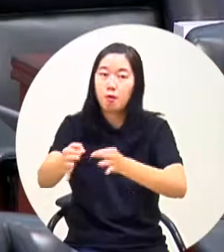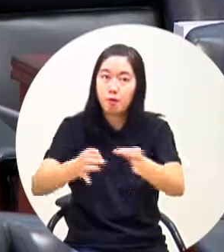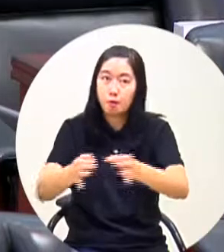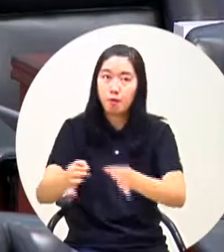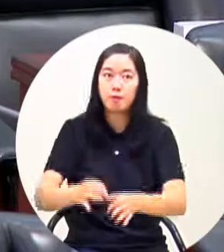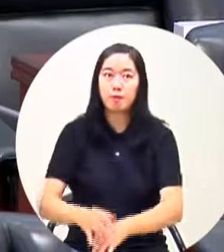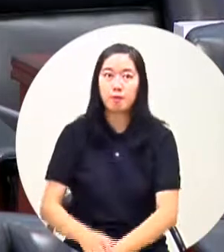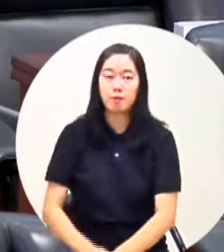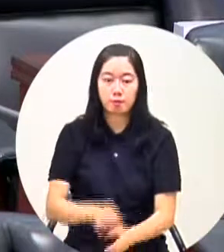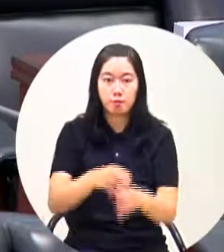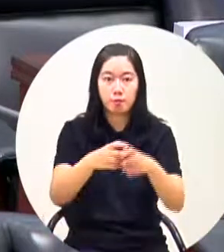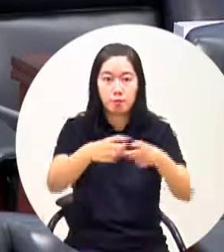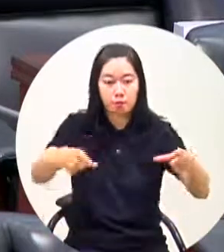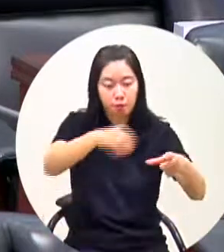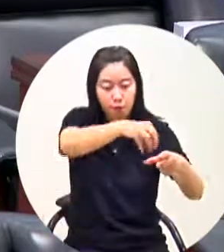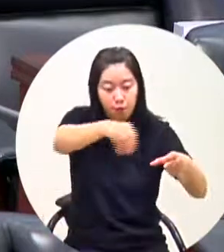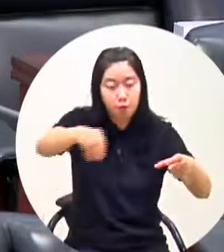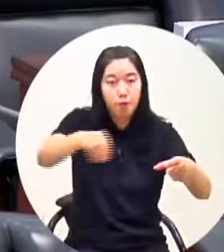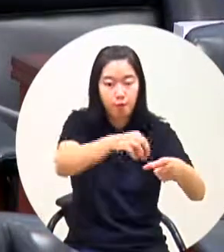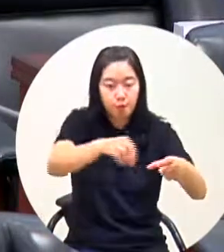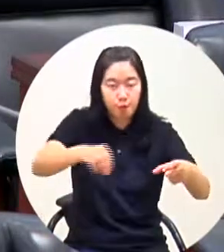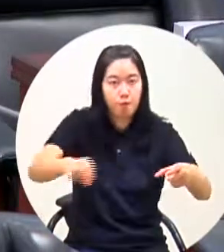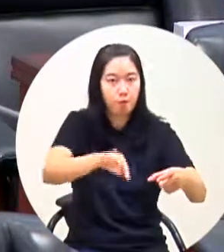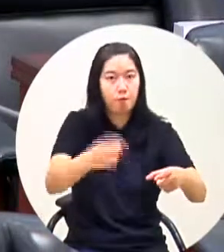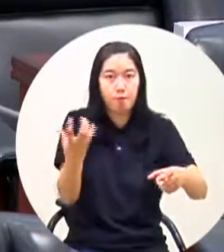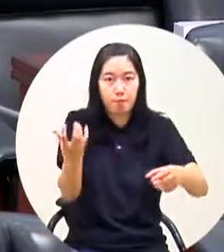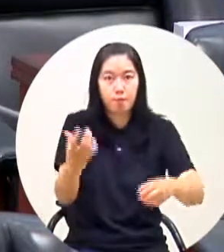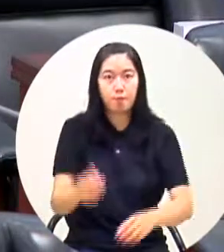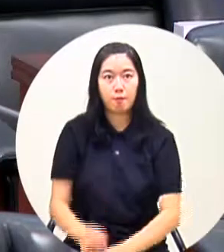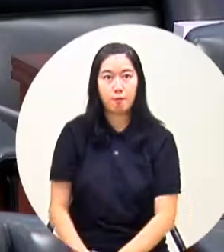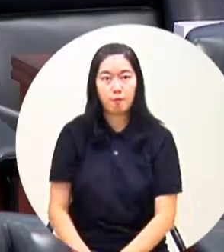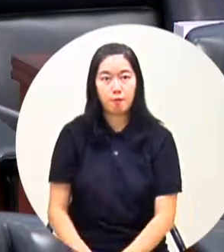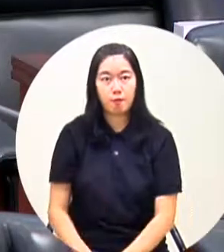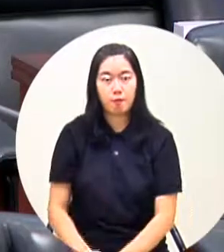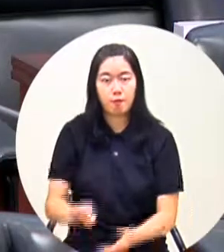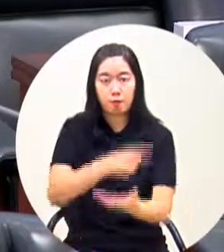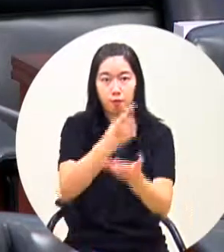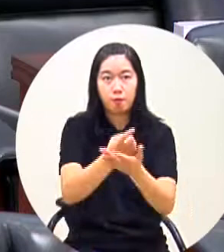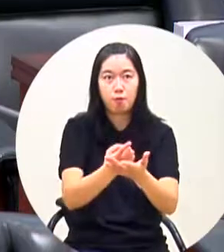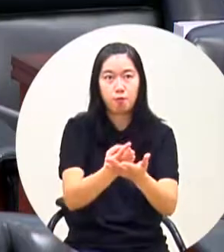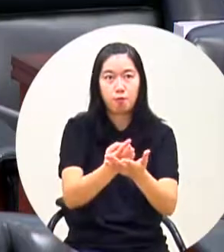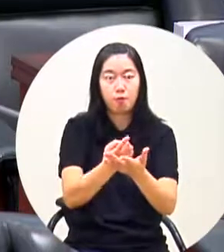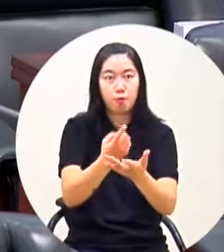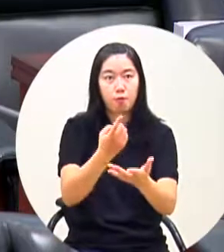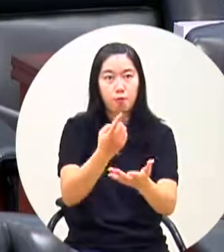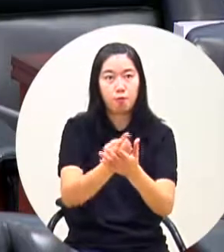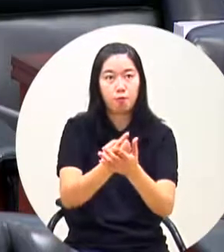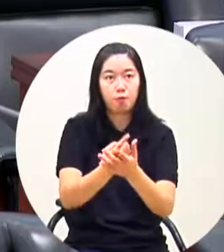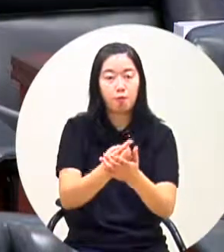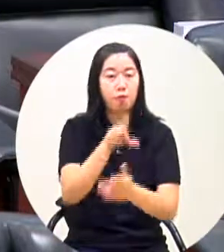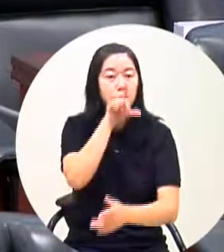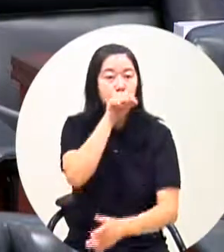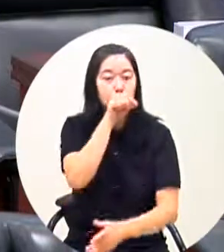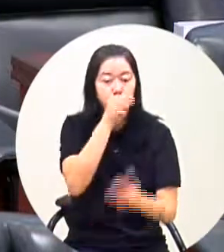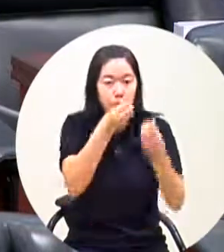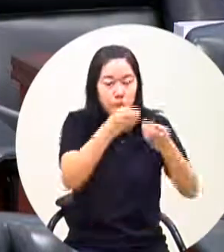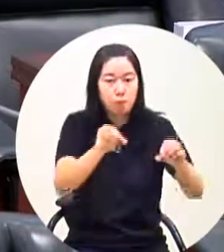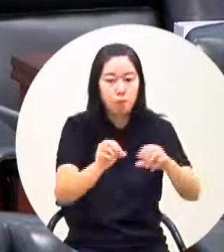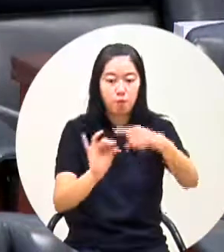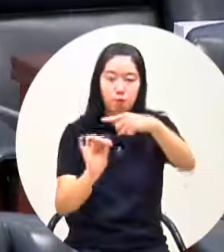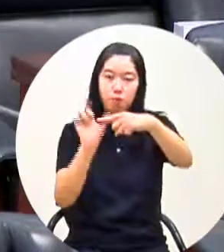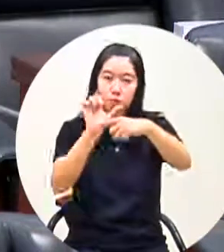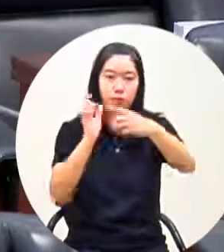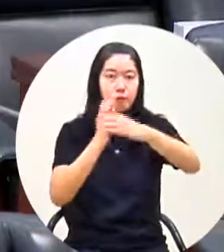蛋为最大宗哦，那占整体的生鲜鸡蛋数量超过60%哦。